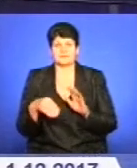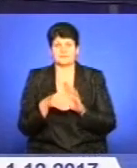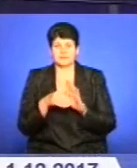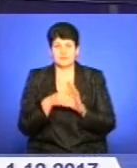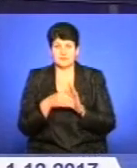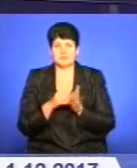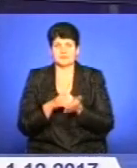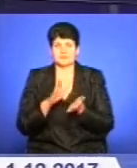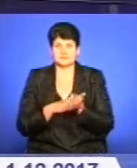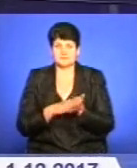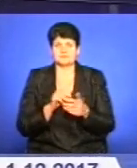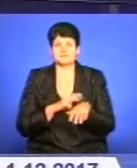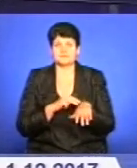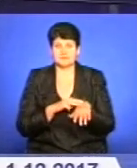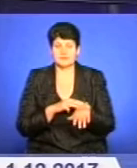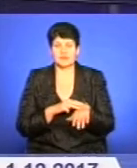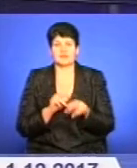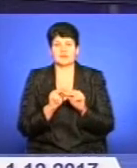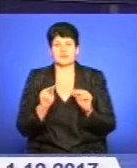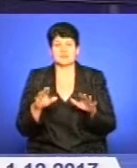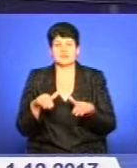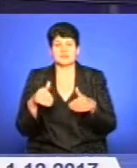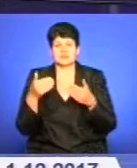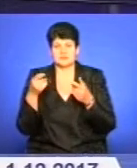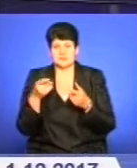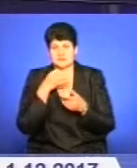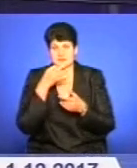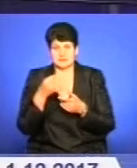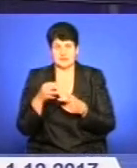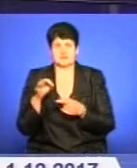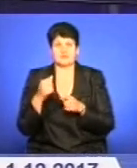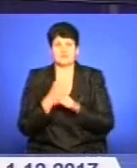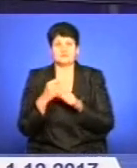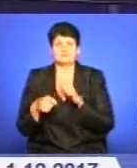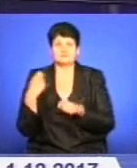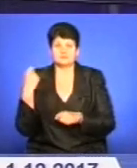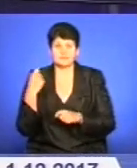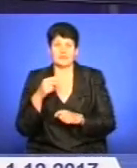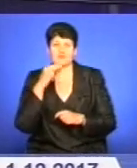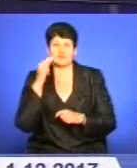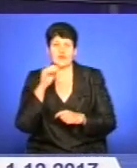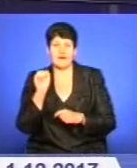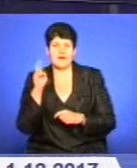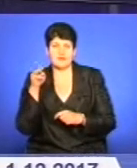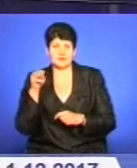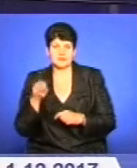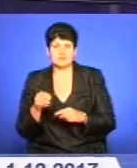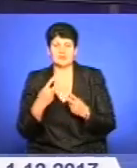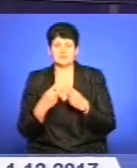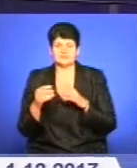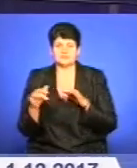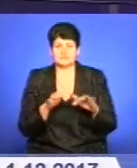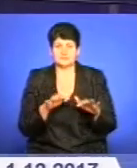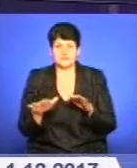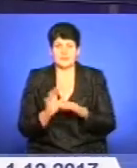винагороди зафіксували правоохоронці. Викладачці повідомили про підозру у скоєнні злочину. Обвинувальний акт у кримінальному провадженні Тернопільська